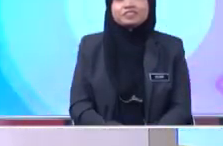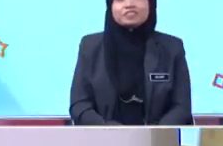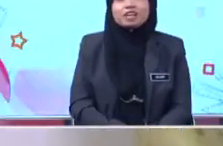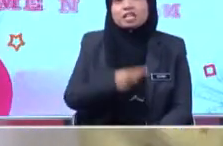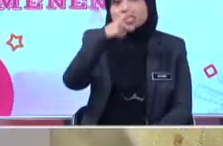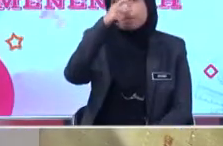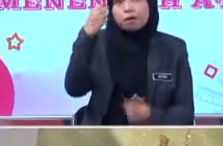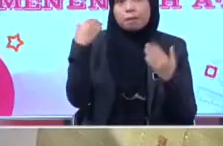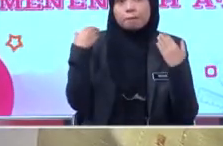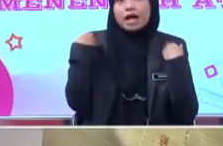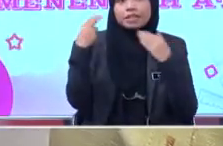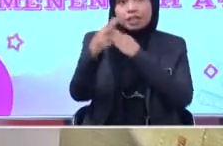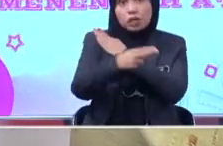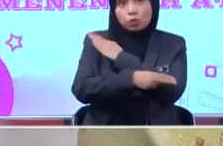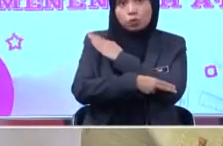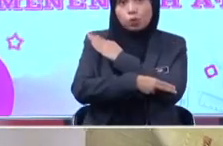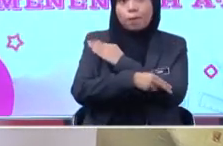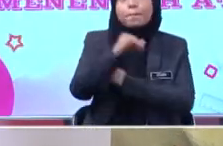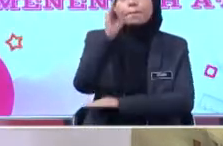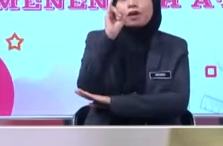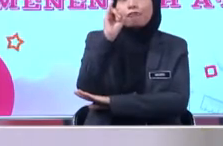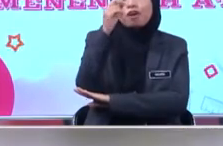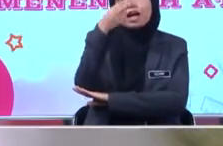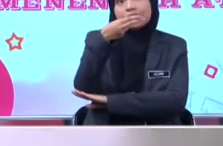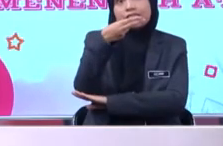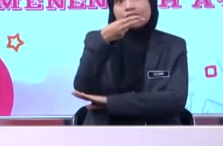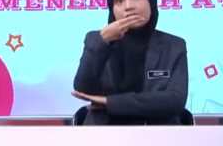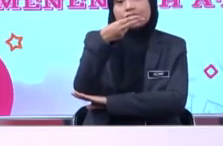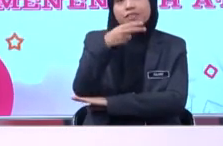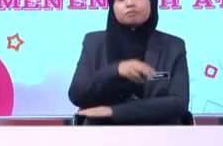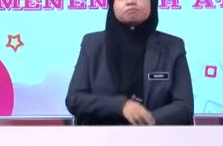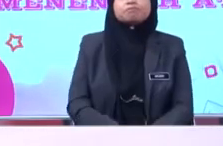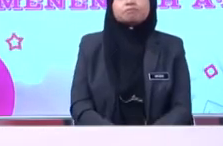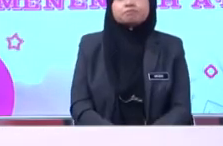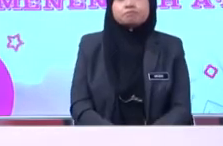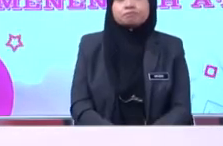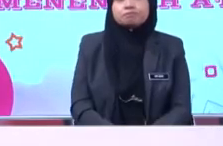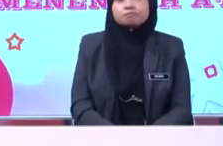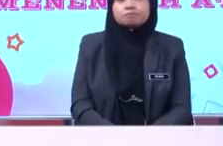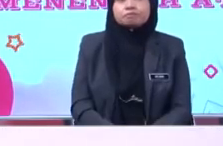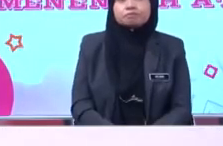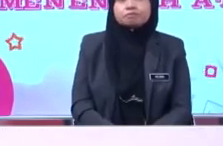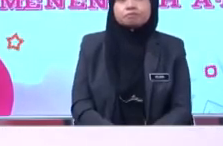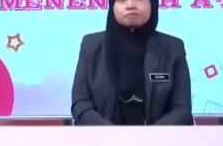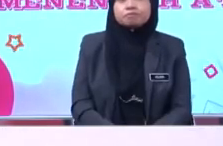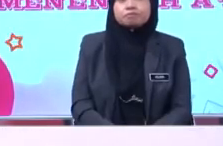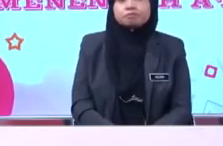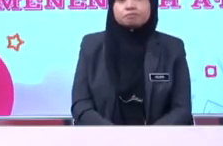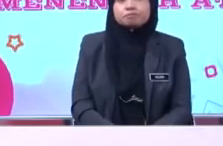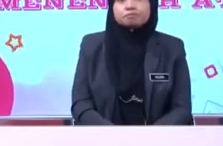hukum ikhfa Haqiqi causes symptoms cuma Vian fusycom amfusikum